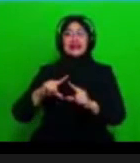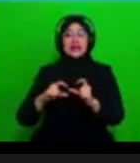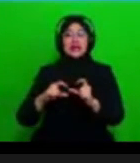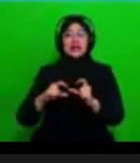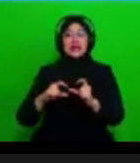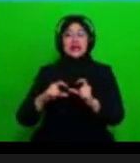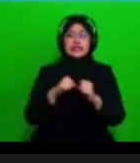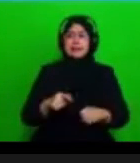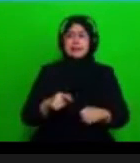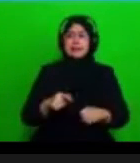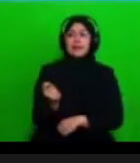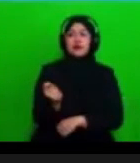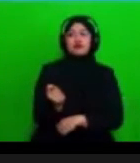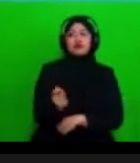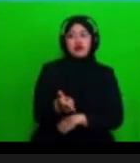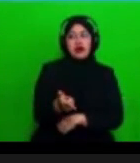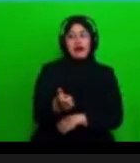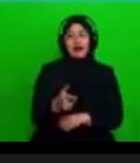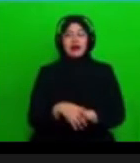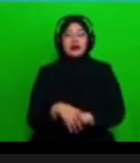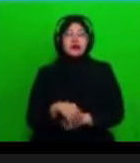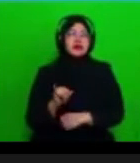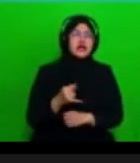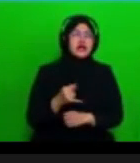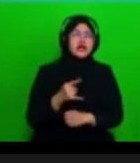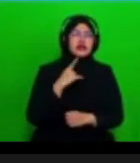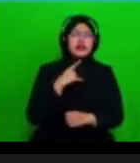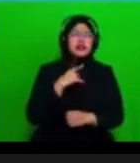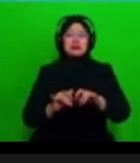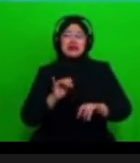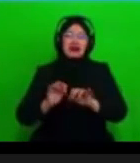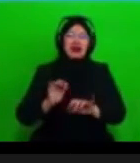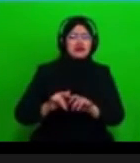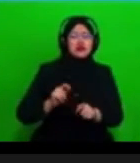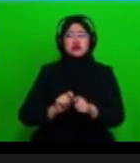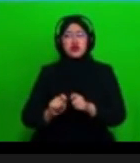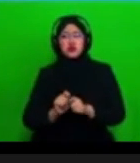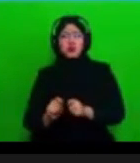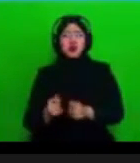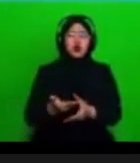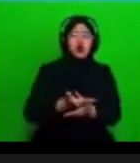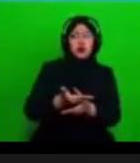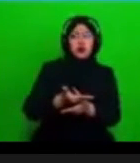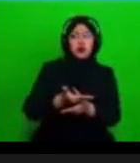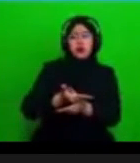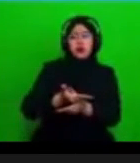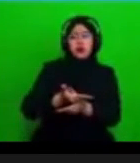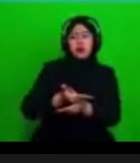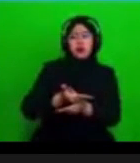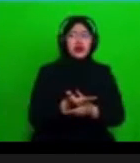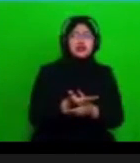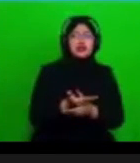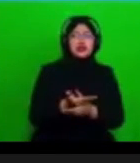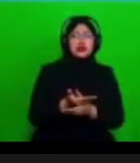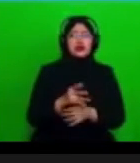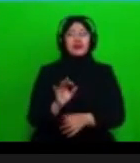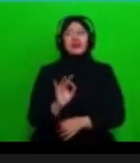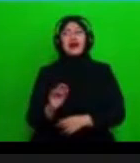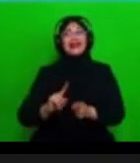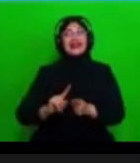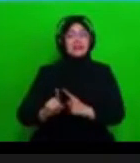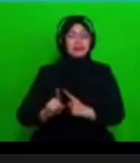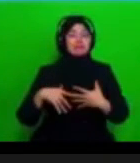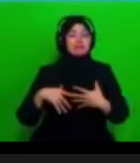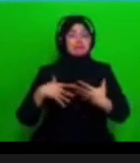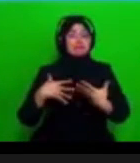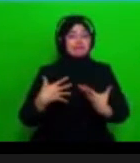tinggi dipermudah. Jadi tidak terjebak di dalam administrasi, dokumentasi. Akreditasi itu bukan